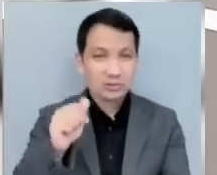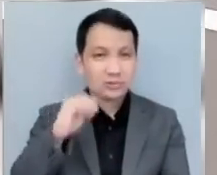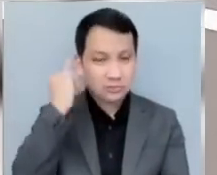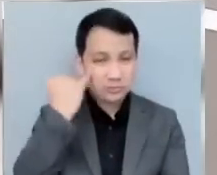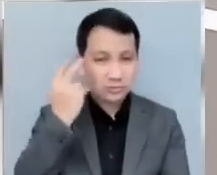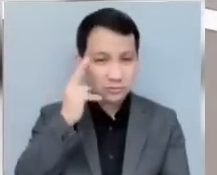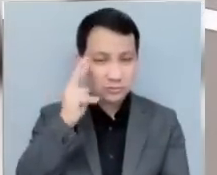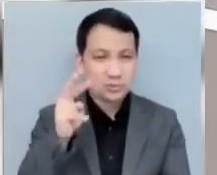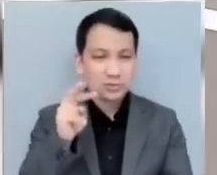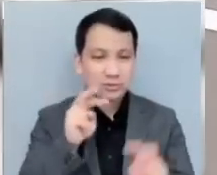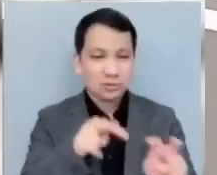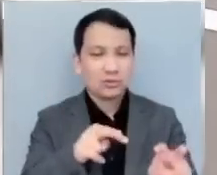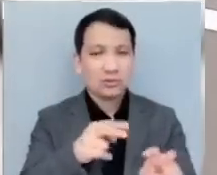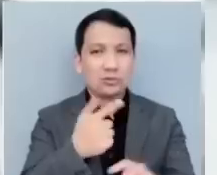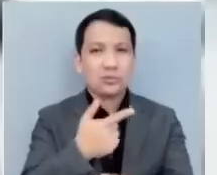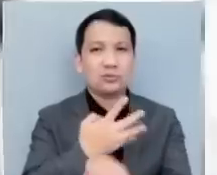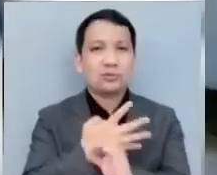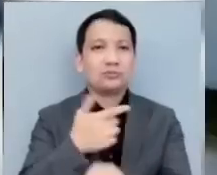nakatutok, 24 oras.